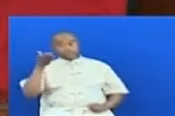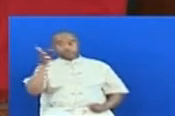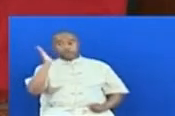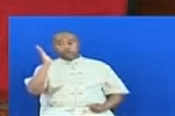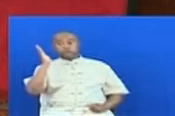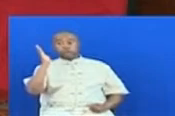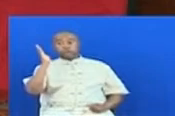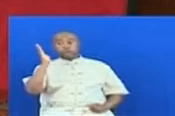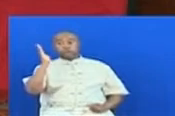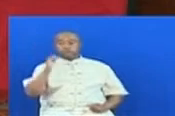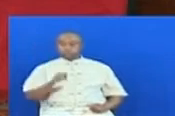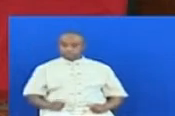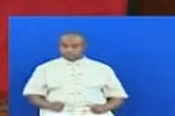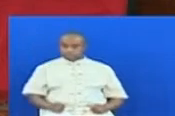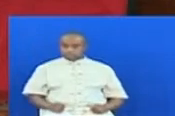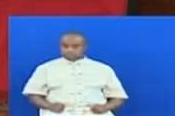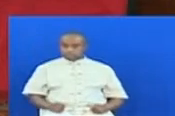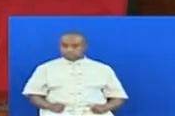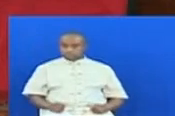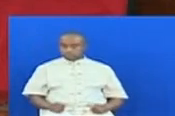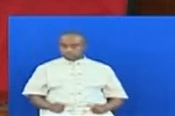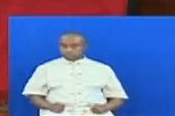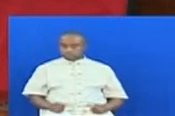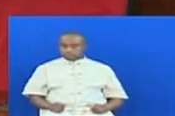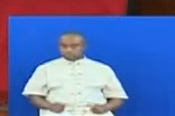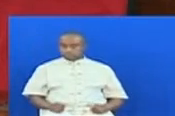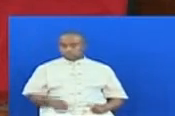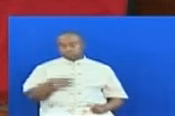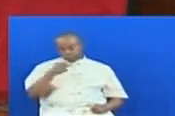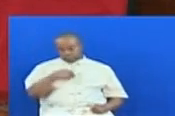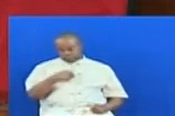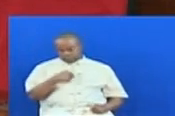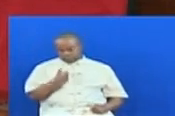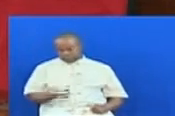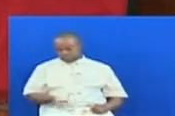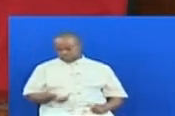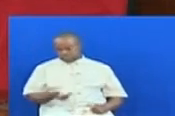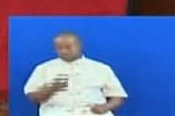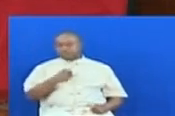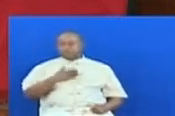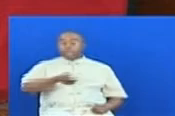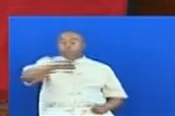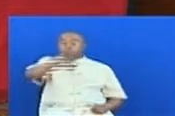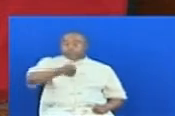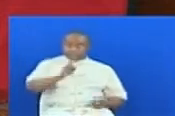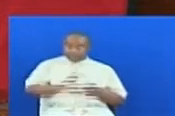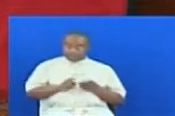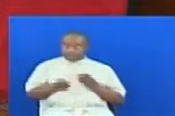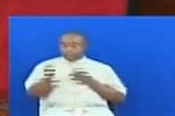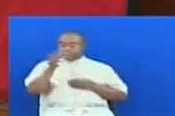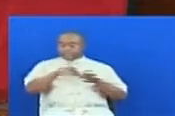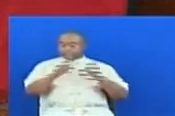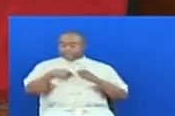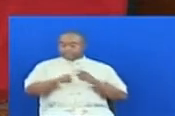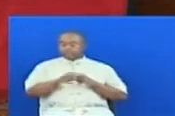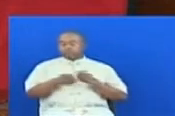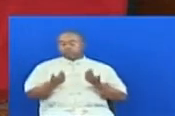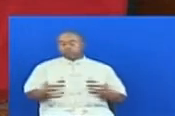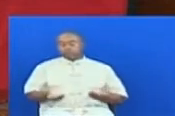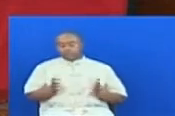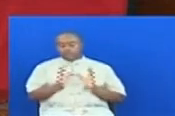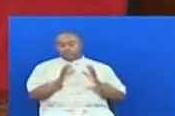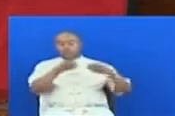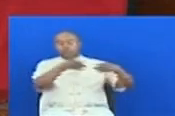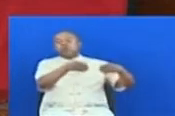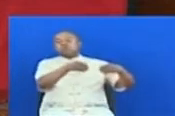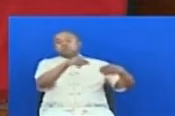wangu pamoja na kupongeza au kuongezea kidogo yale yaliyotajwa na kwenye kamati, mimi naomba nichangie kwenye upande